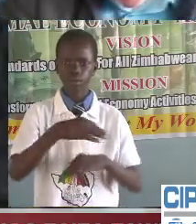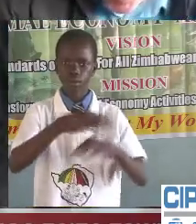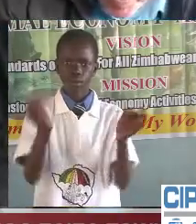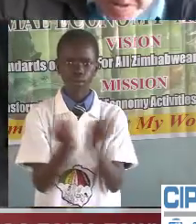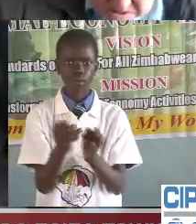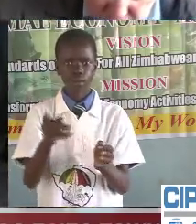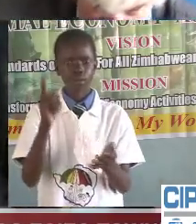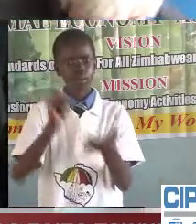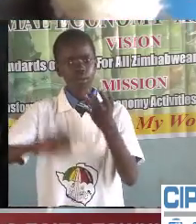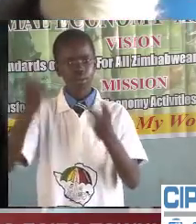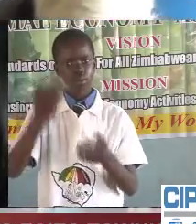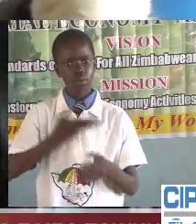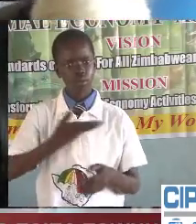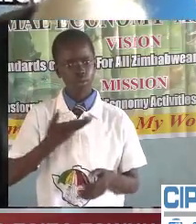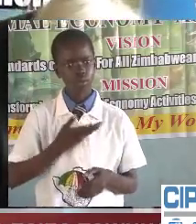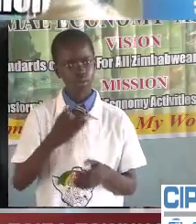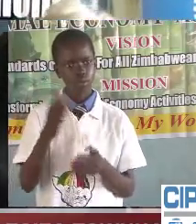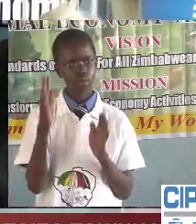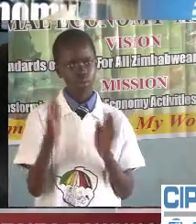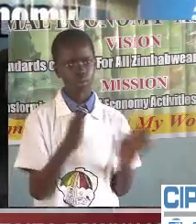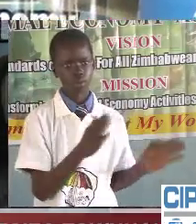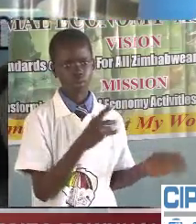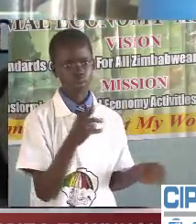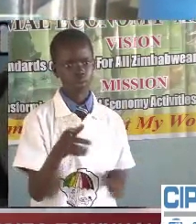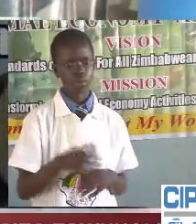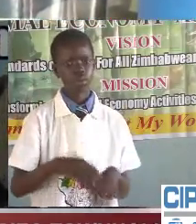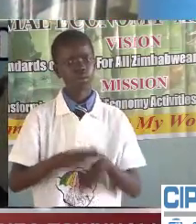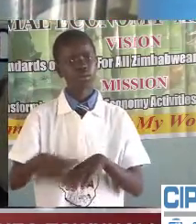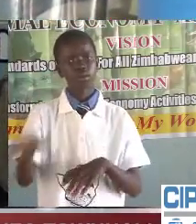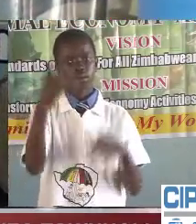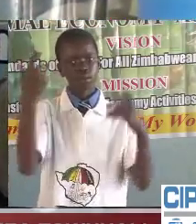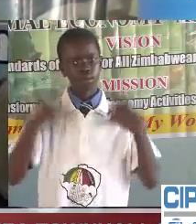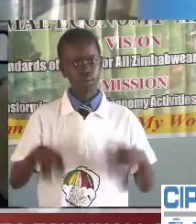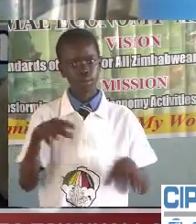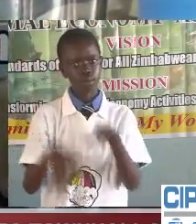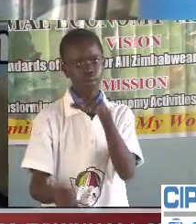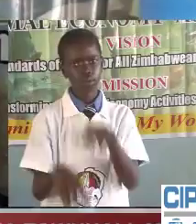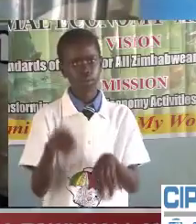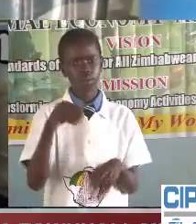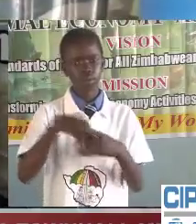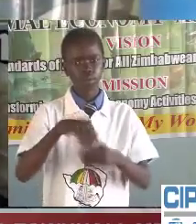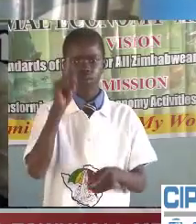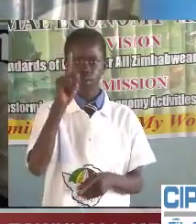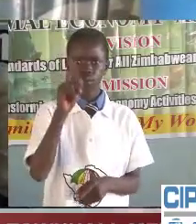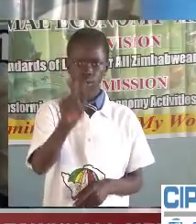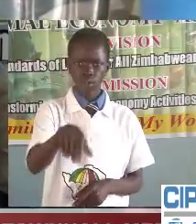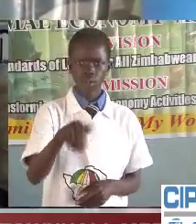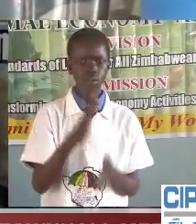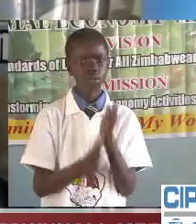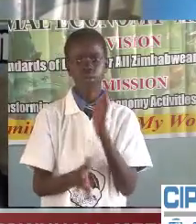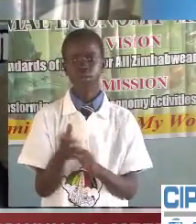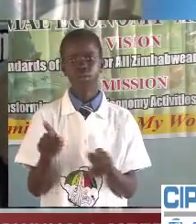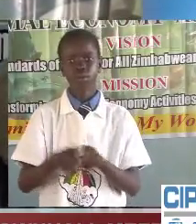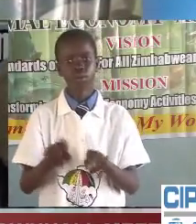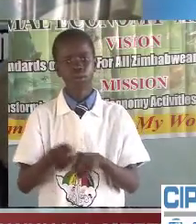tapinda mugovernment, vanhu vanorarama neurema havasivo voga. Tingati chero